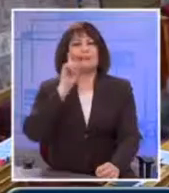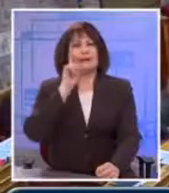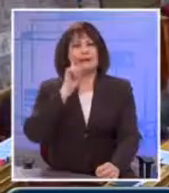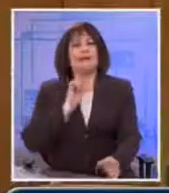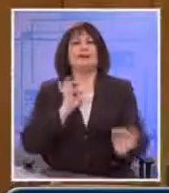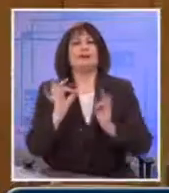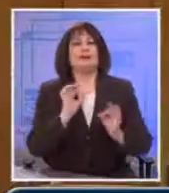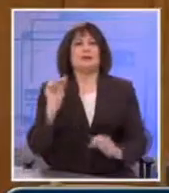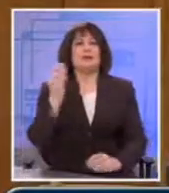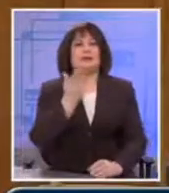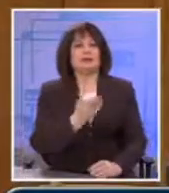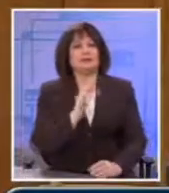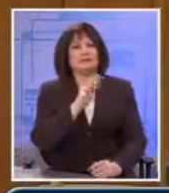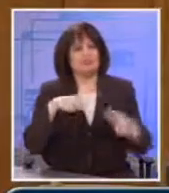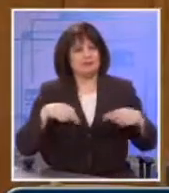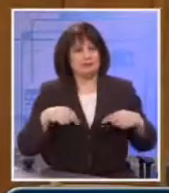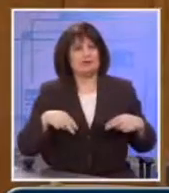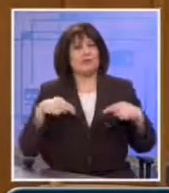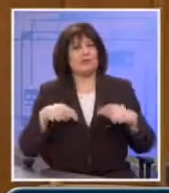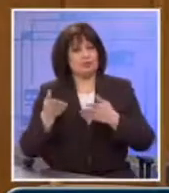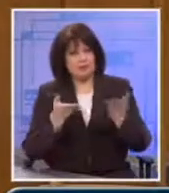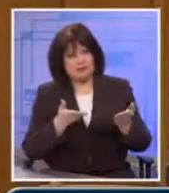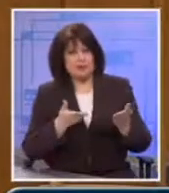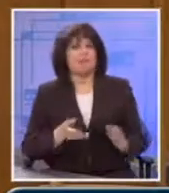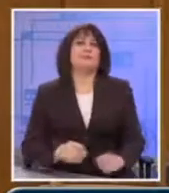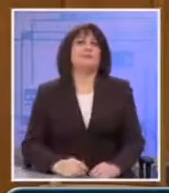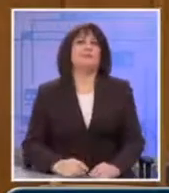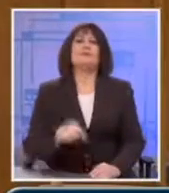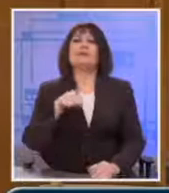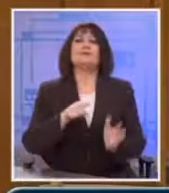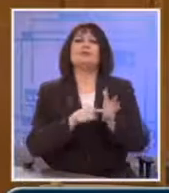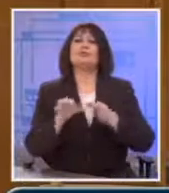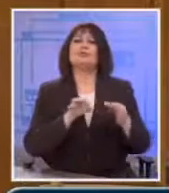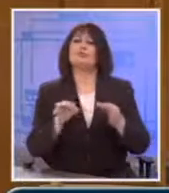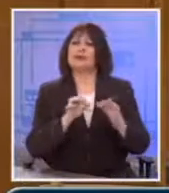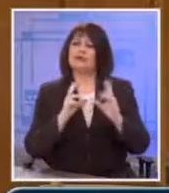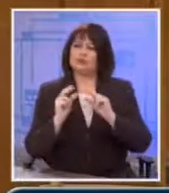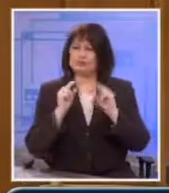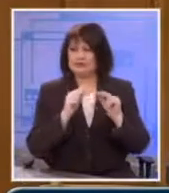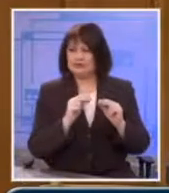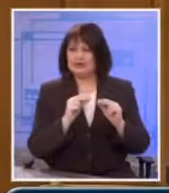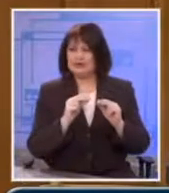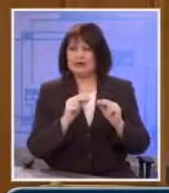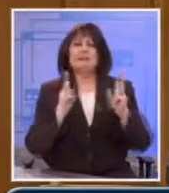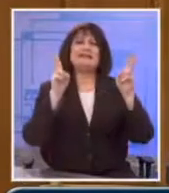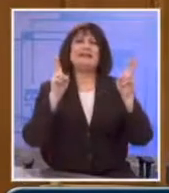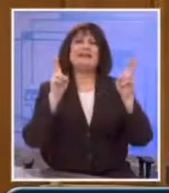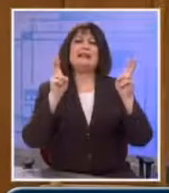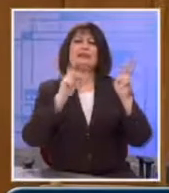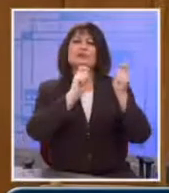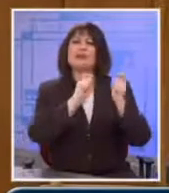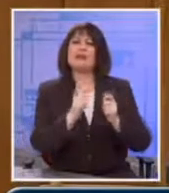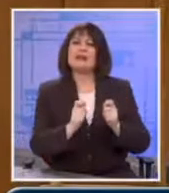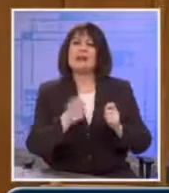Κύριοι συνάδελφοι, κύριε Υπουργέ, κύριοι Υπουργοί, το νομοσχέδιο που συζητάμε σήμερα επιγράφεται